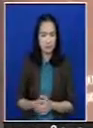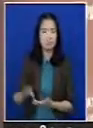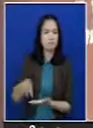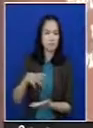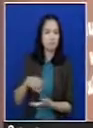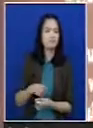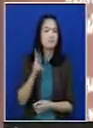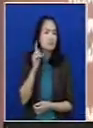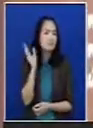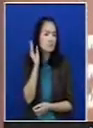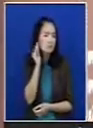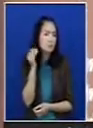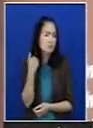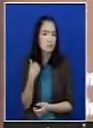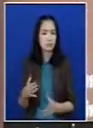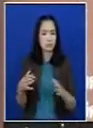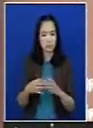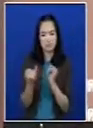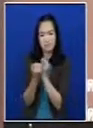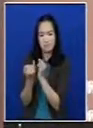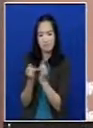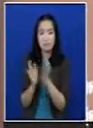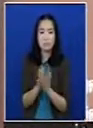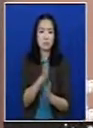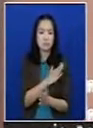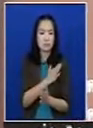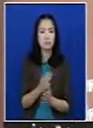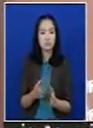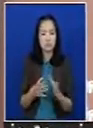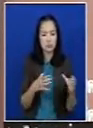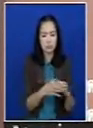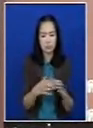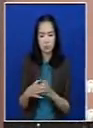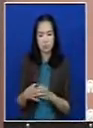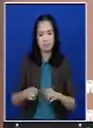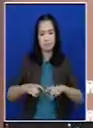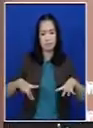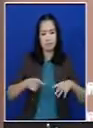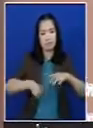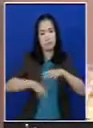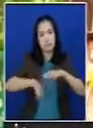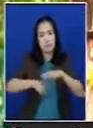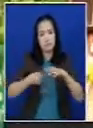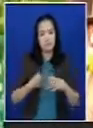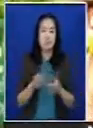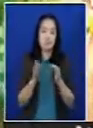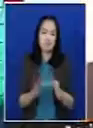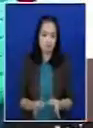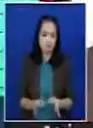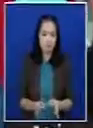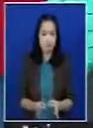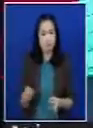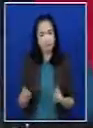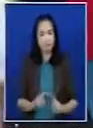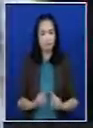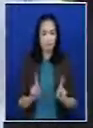ครับว่าทราบข่าวมาว่ากลุ่มที่ใกล้ชิดสมเด็จช่วงแตกออกเป็น2กลุ่มเกิดความขัดแย้งภายในตัดสินใจแตกต่างกันว่า